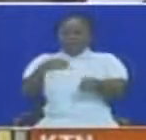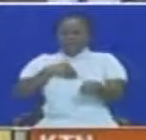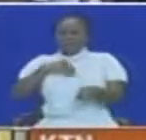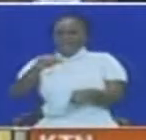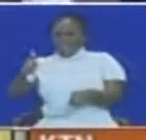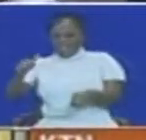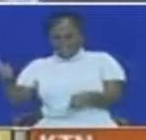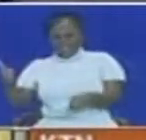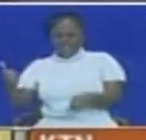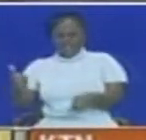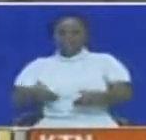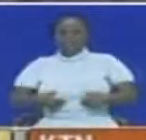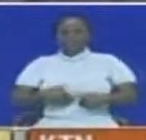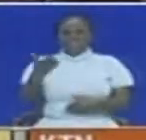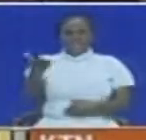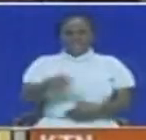yuzwapo.